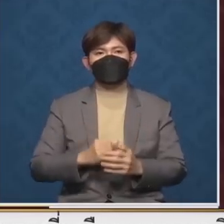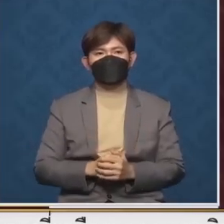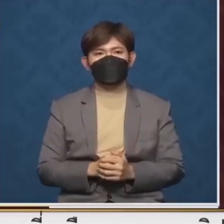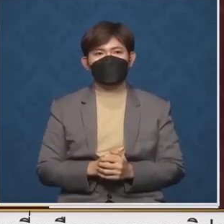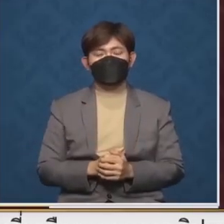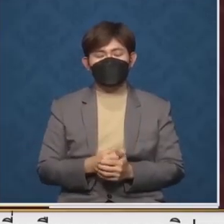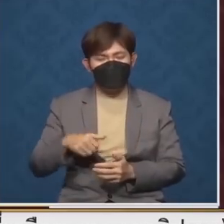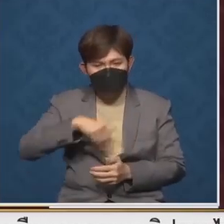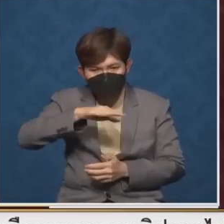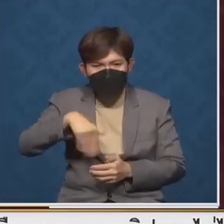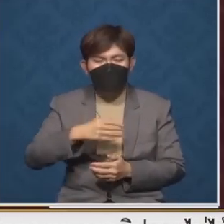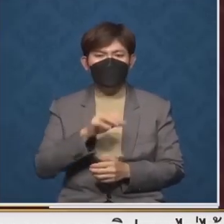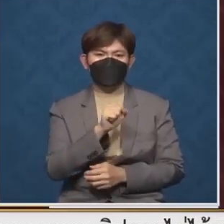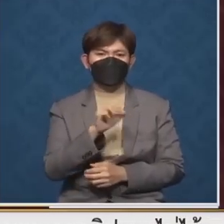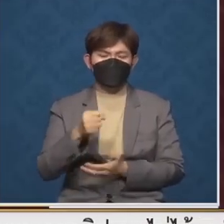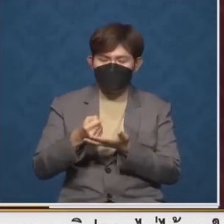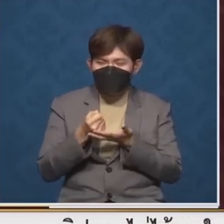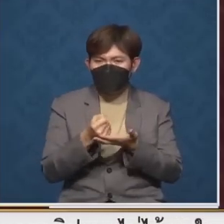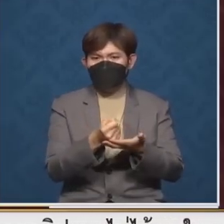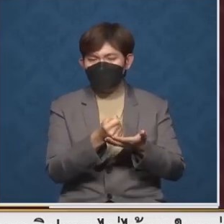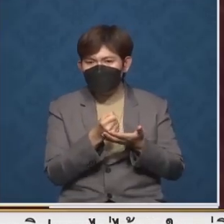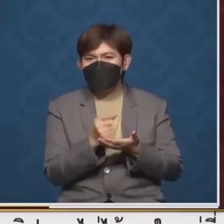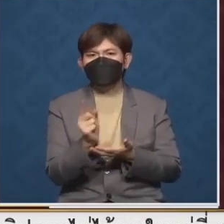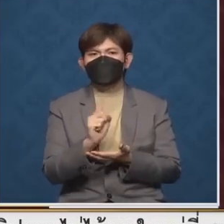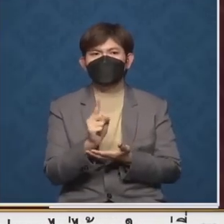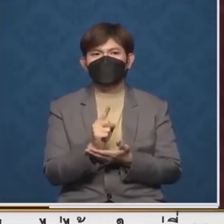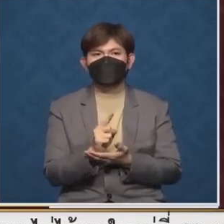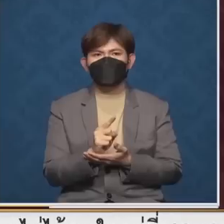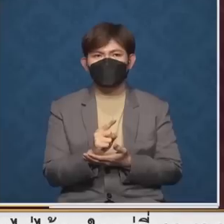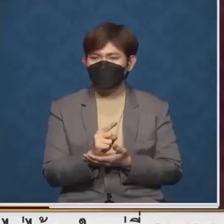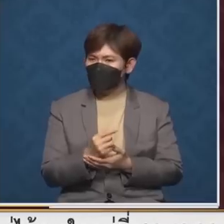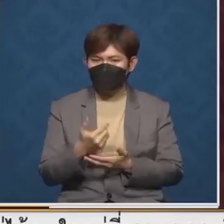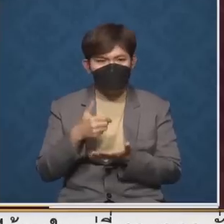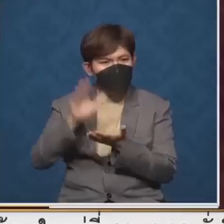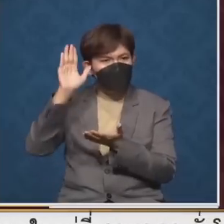ช่วยกันนะครับ สอๆ ทกท่านทานนายกตองไป